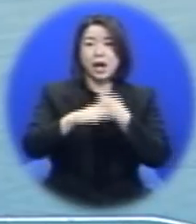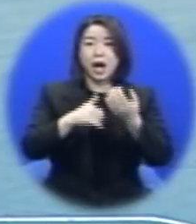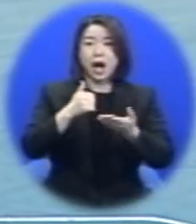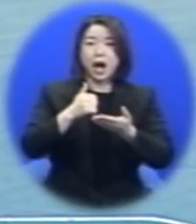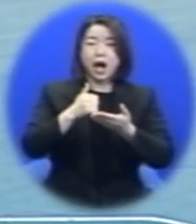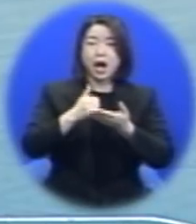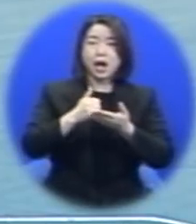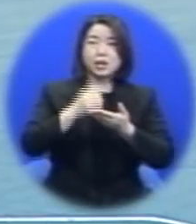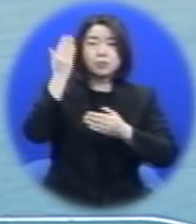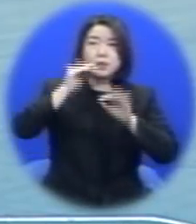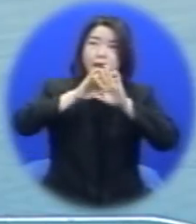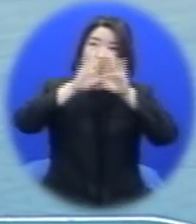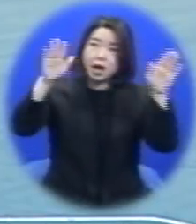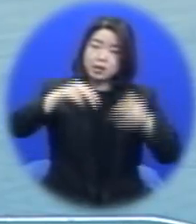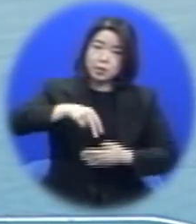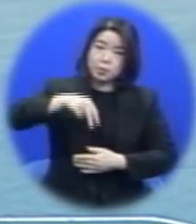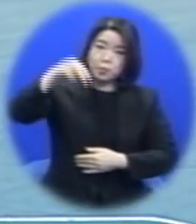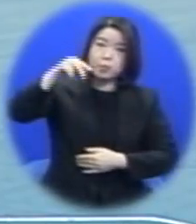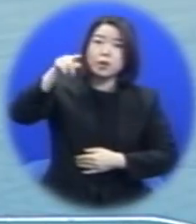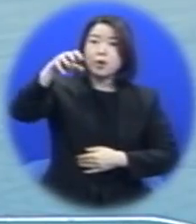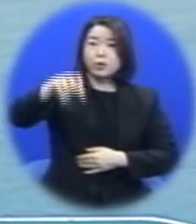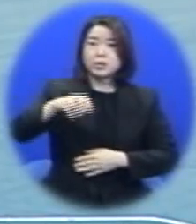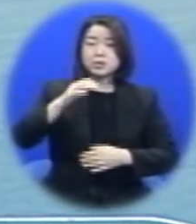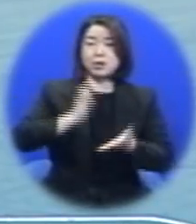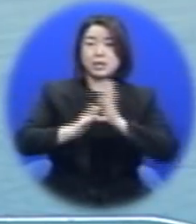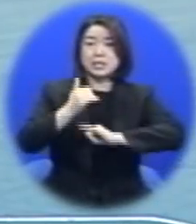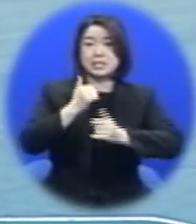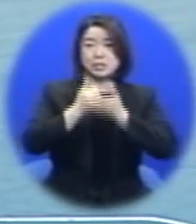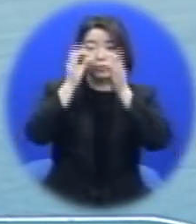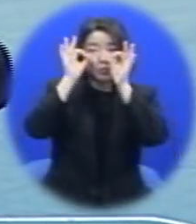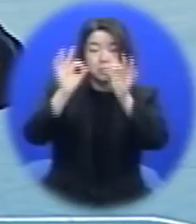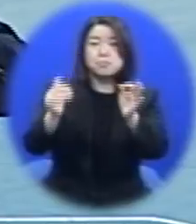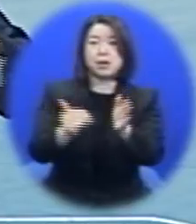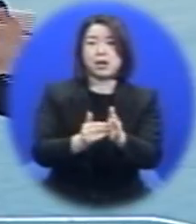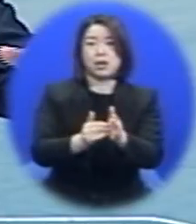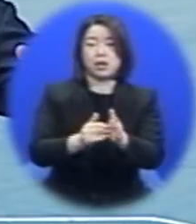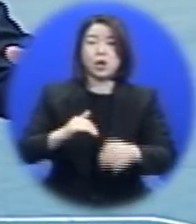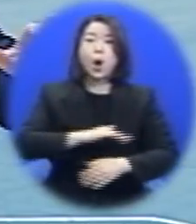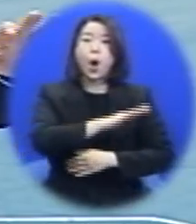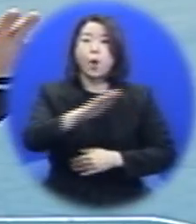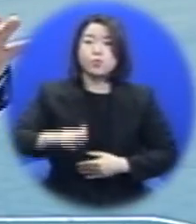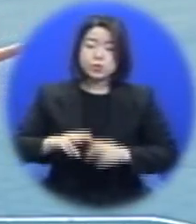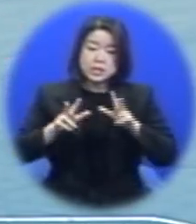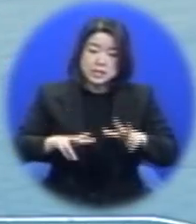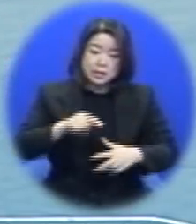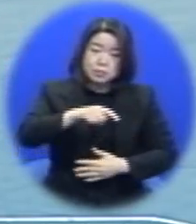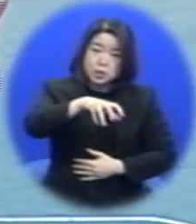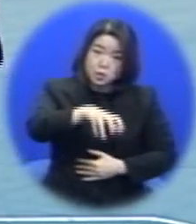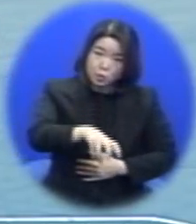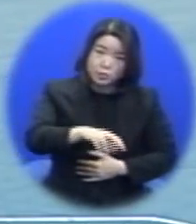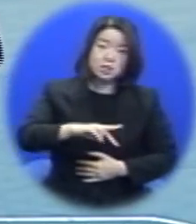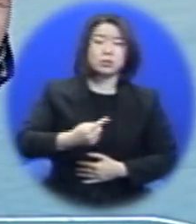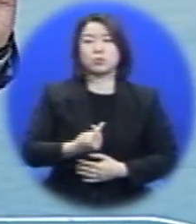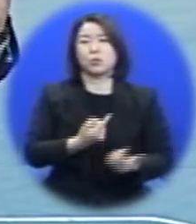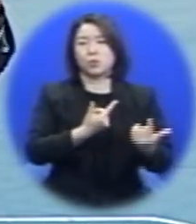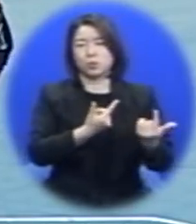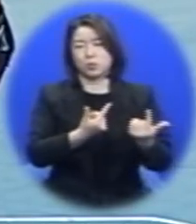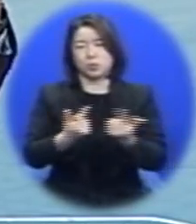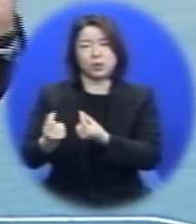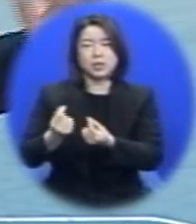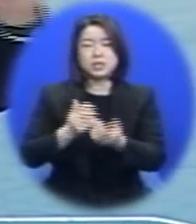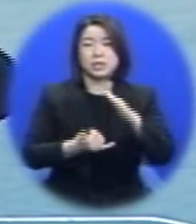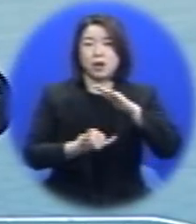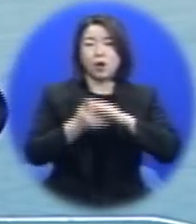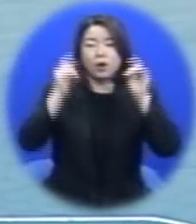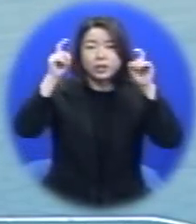올라가서 거기서 어린 양 예수님을 보았습니다. 우리는 지금 이곳에서도 동일하게 어린 양